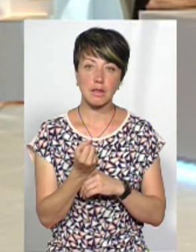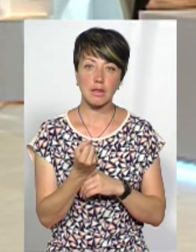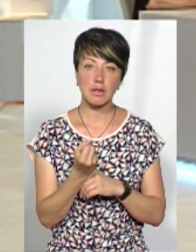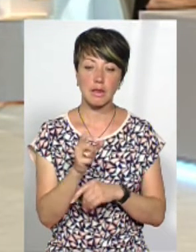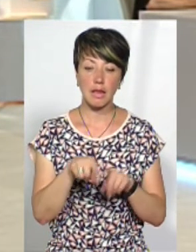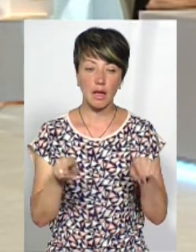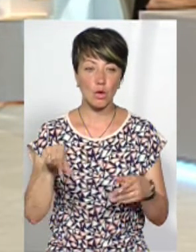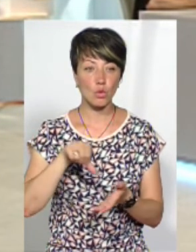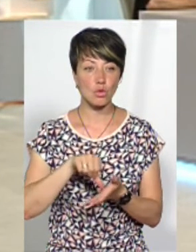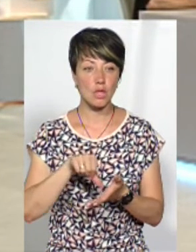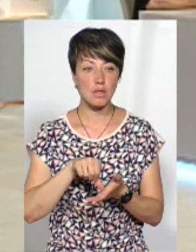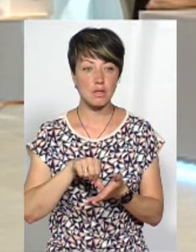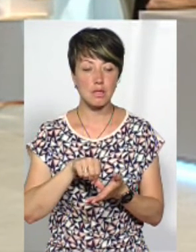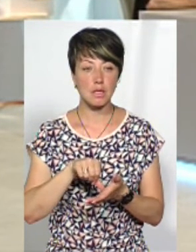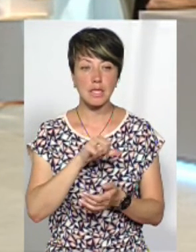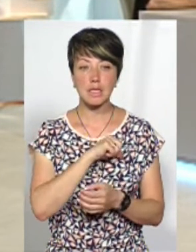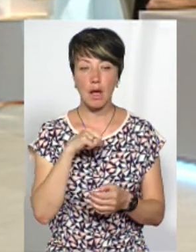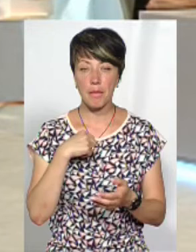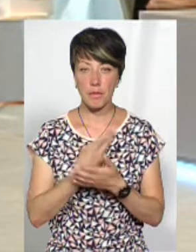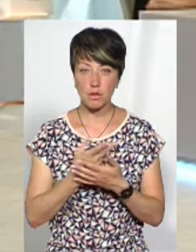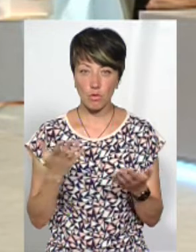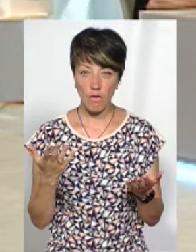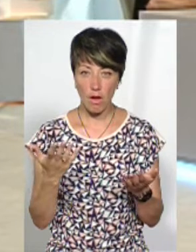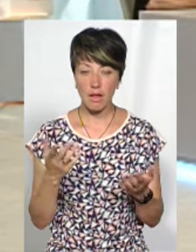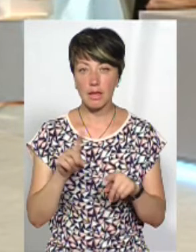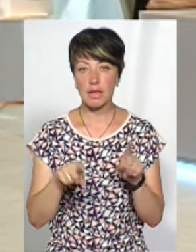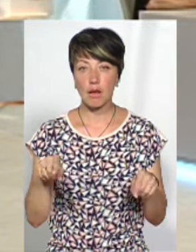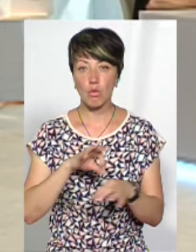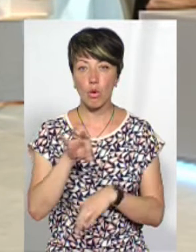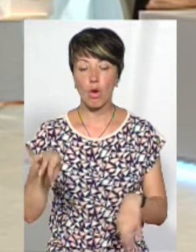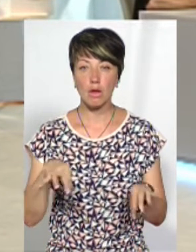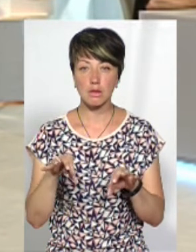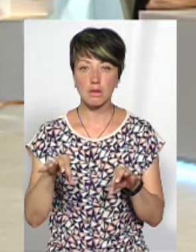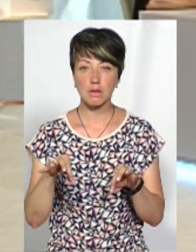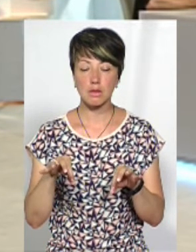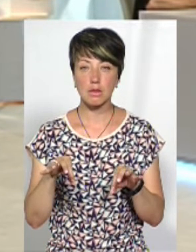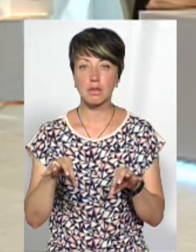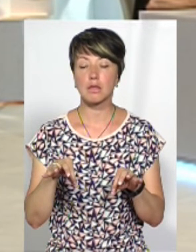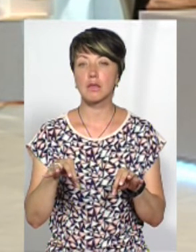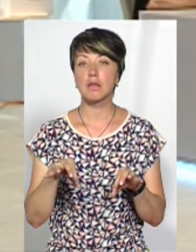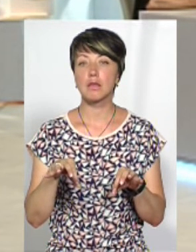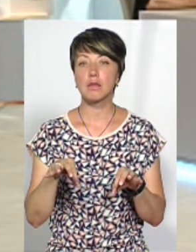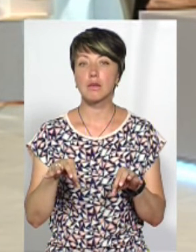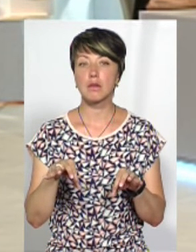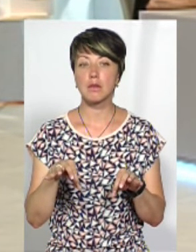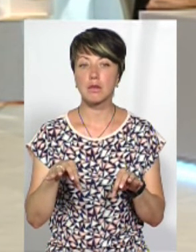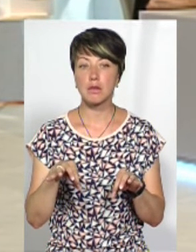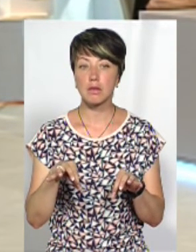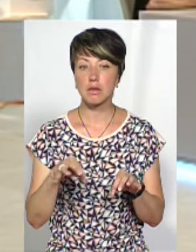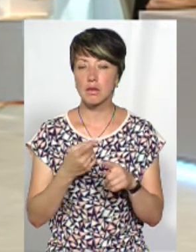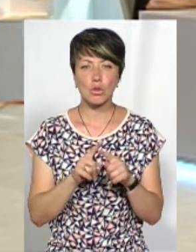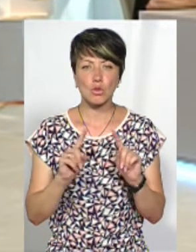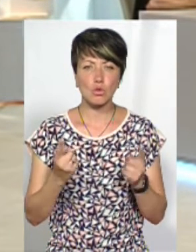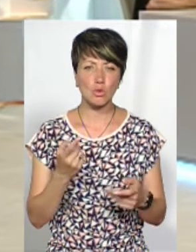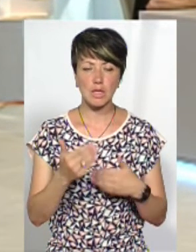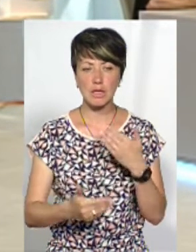деякі учасники самі презентували, деякі проєкти, вони для деяких проєктів об'єдналися в групи, в цілому було